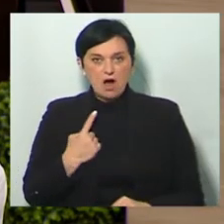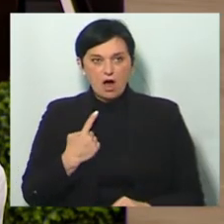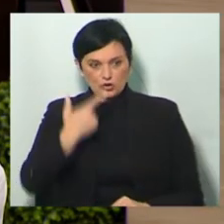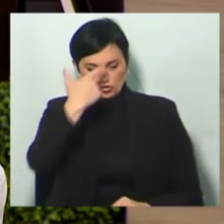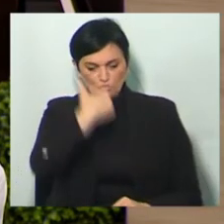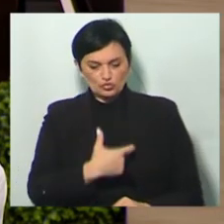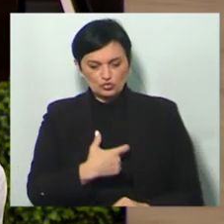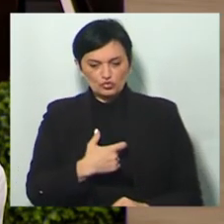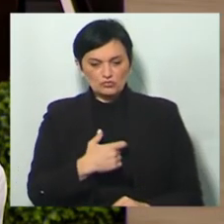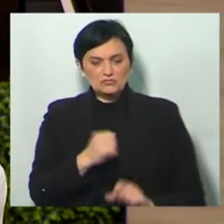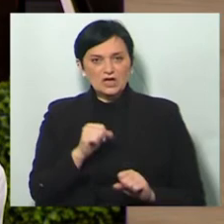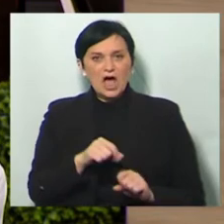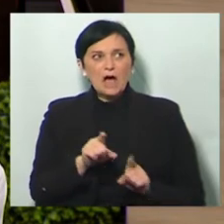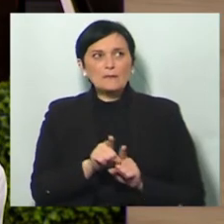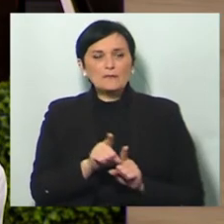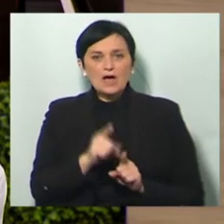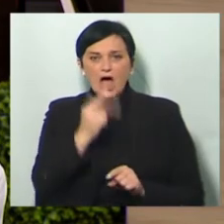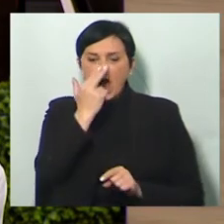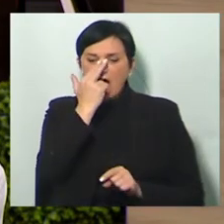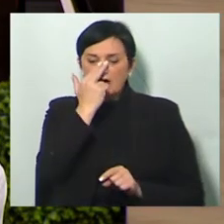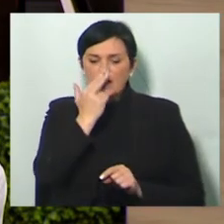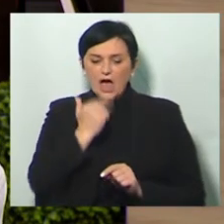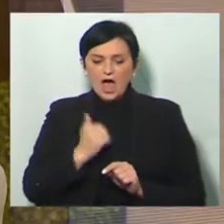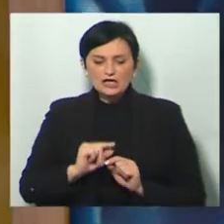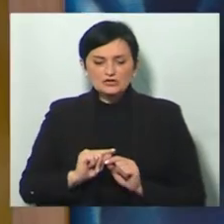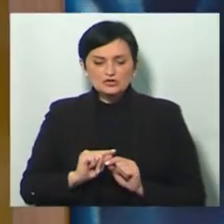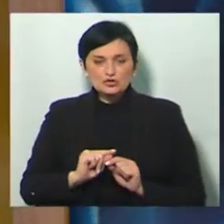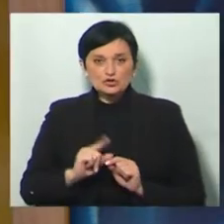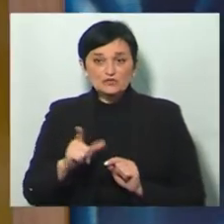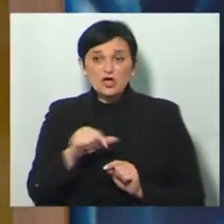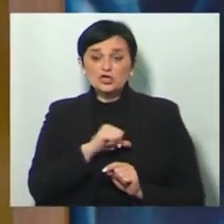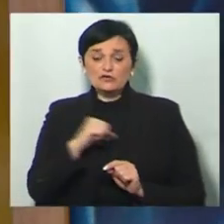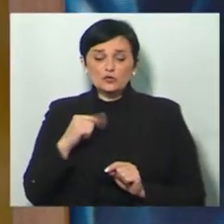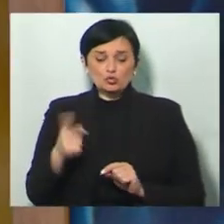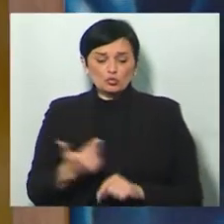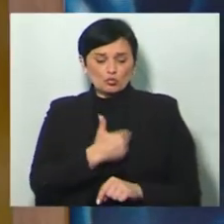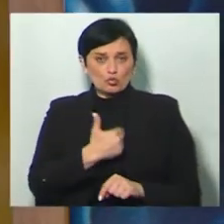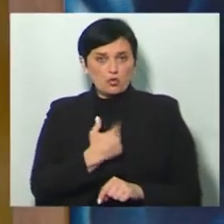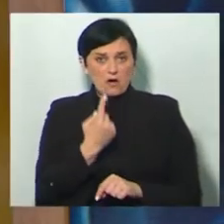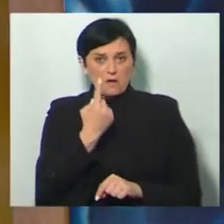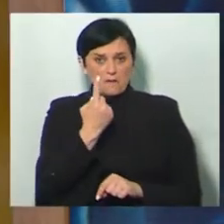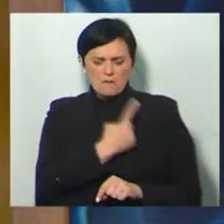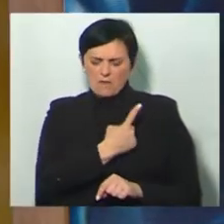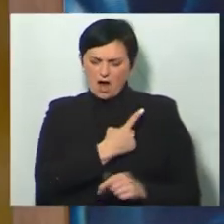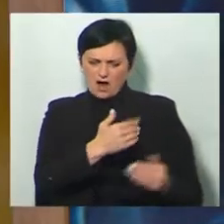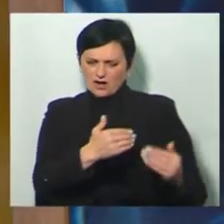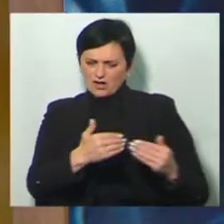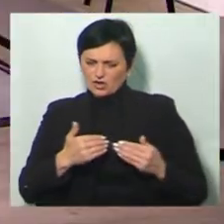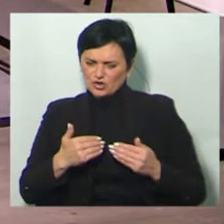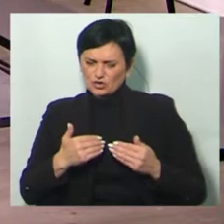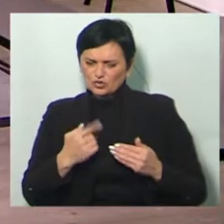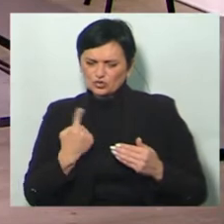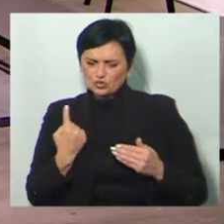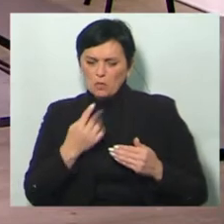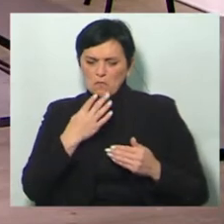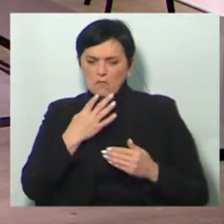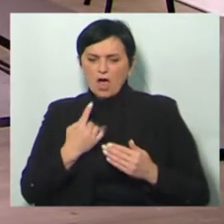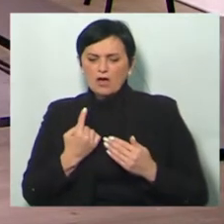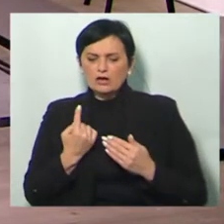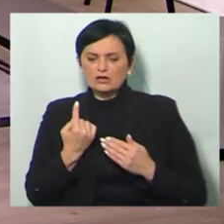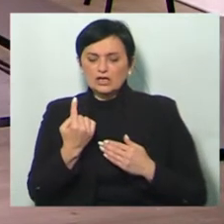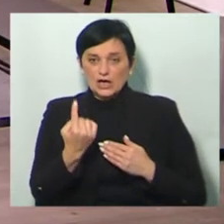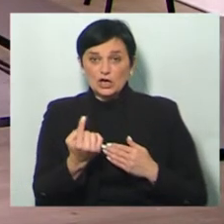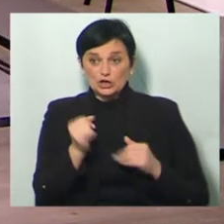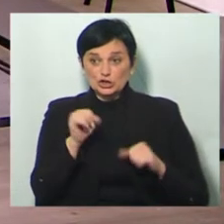Ერთგვარად შეიძლება ეჩვევა. Ანუ ჯერ თავისინებით განმარტოვდა, მერე აღმოჩნდა უკვე მარტოობაში. Მერე მაგალითად მოხდა ის შეიძლება,